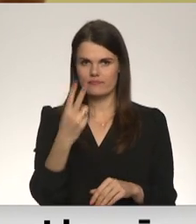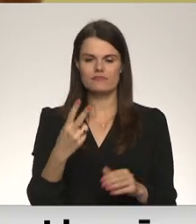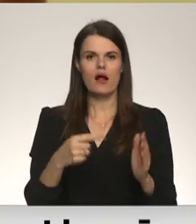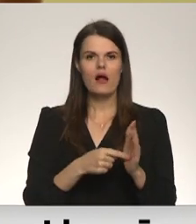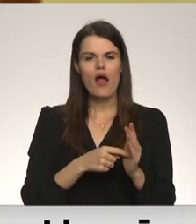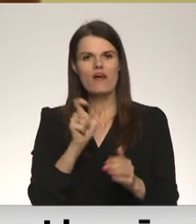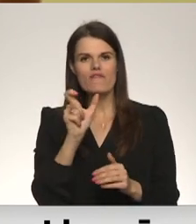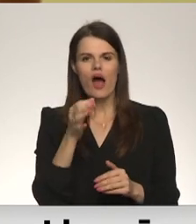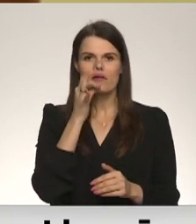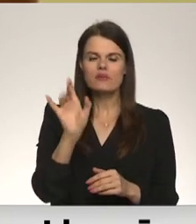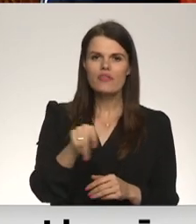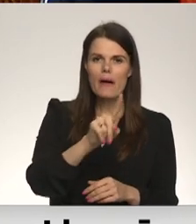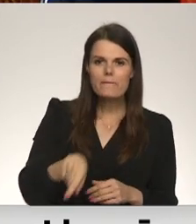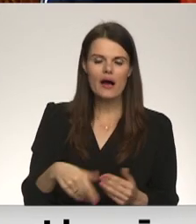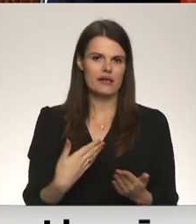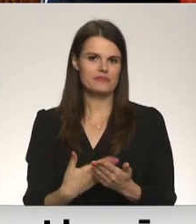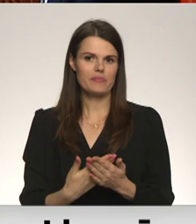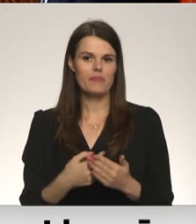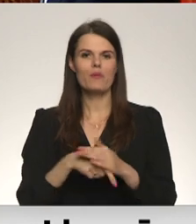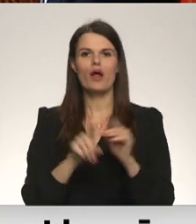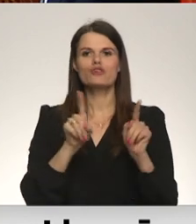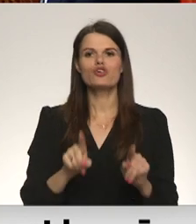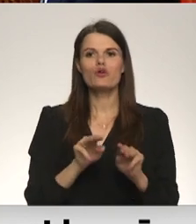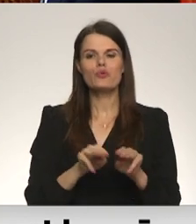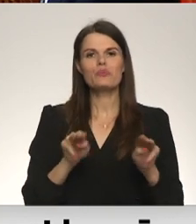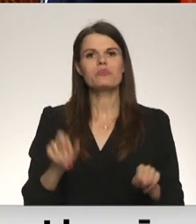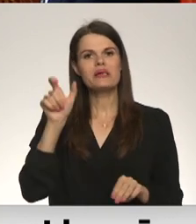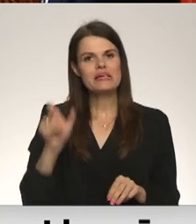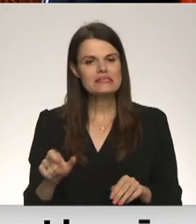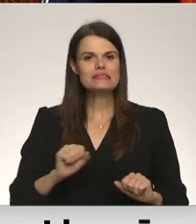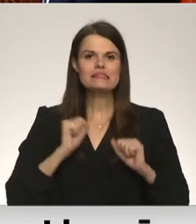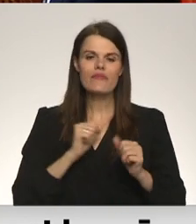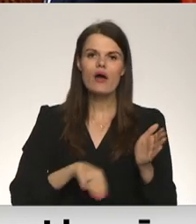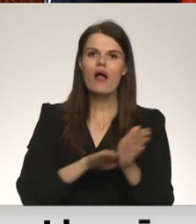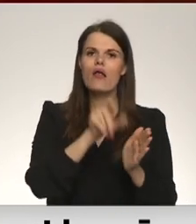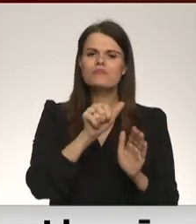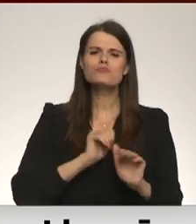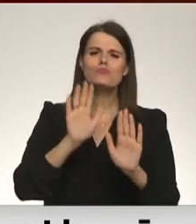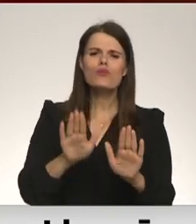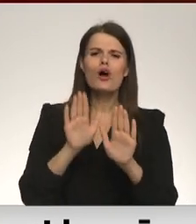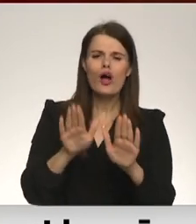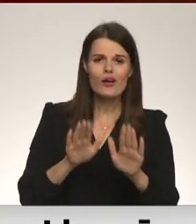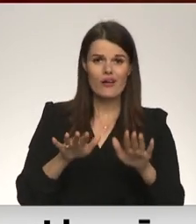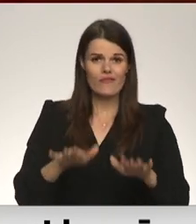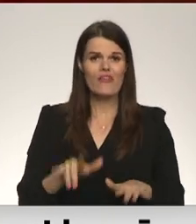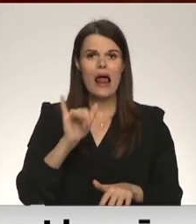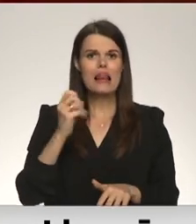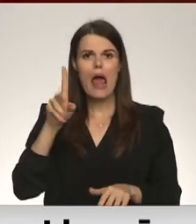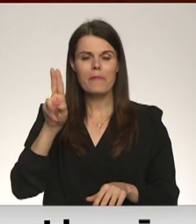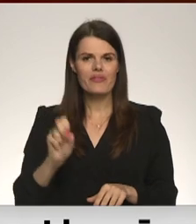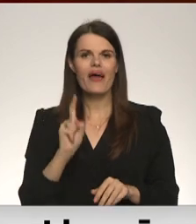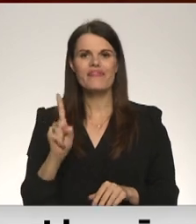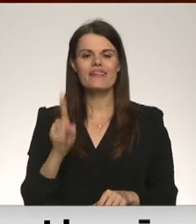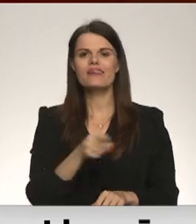vārdu izteicienu var būt. Iekšlietu ministra Marija Golubeva mēģināja klātesošos mierināt, ka Liepnā izmitinās tikai tos,